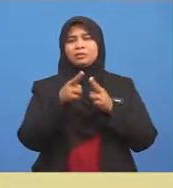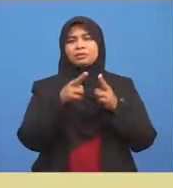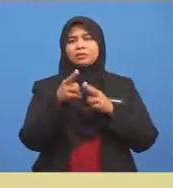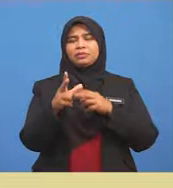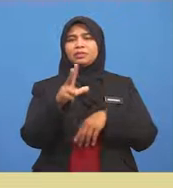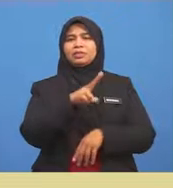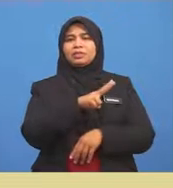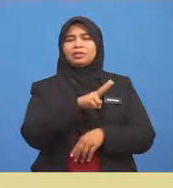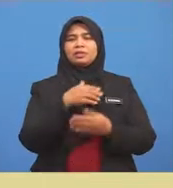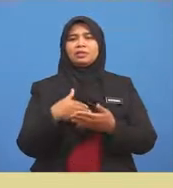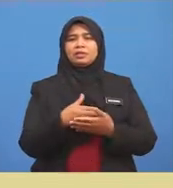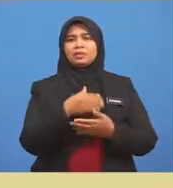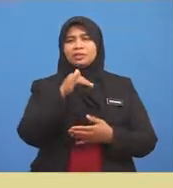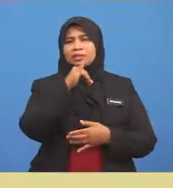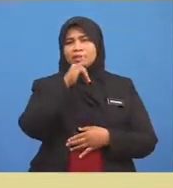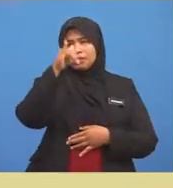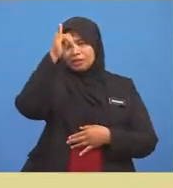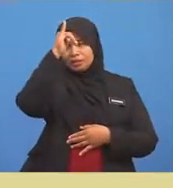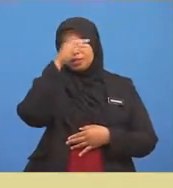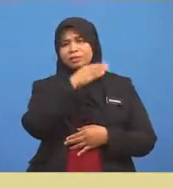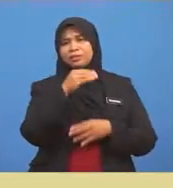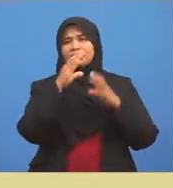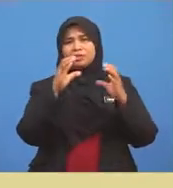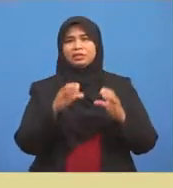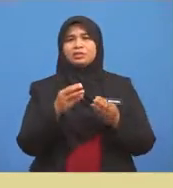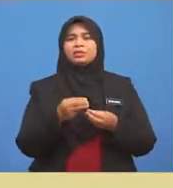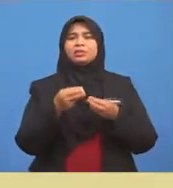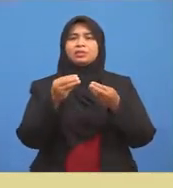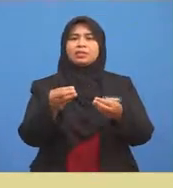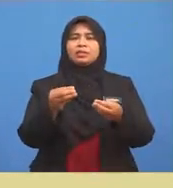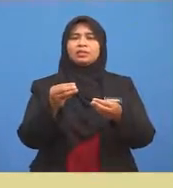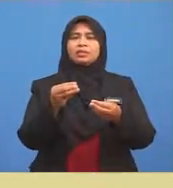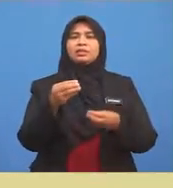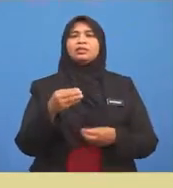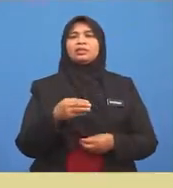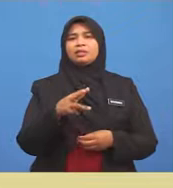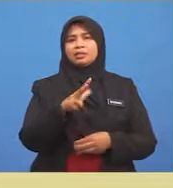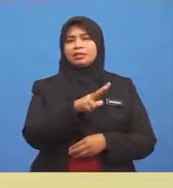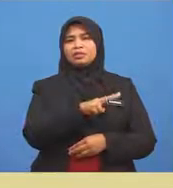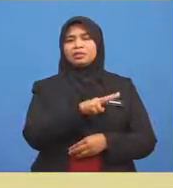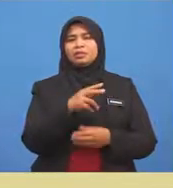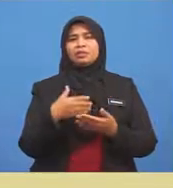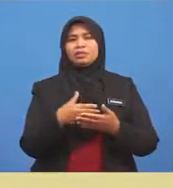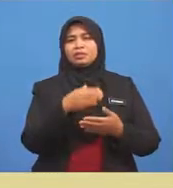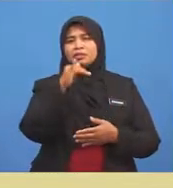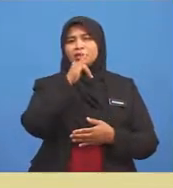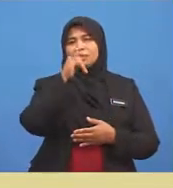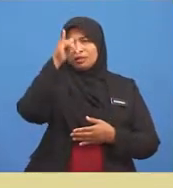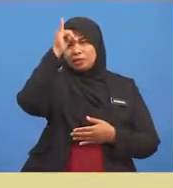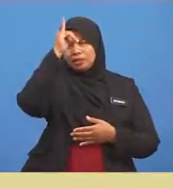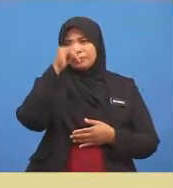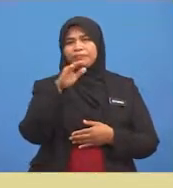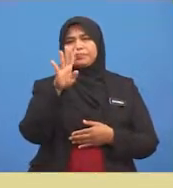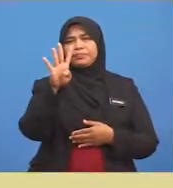harta anak yatim dan cara menyerahkan harta anak yatim. Yang keempat